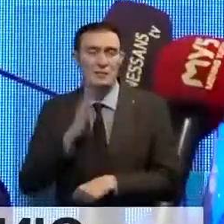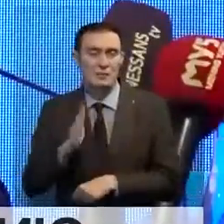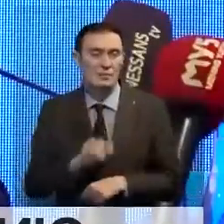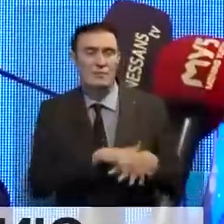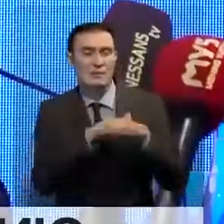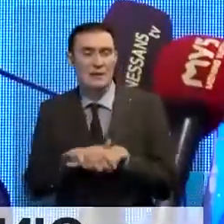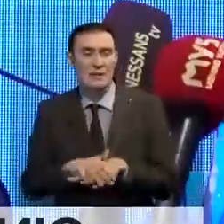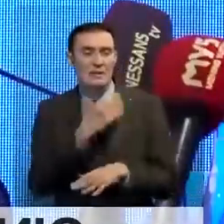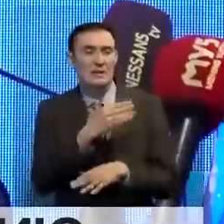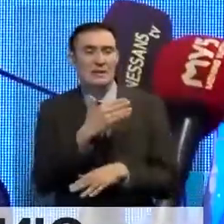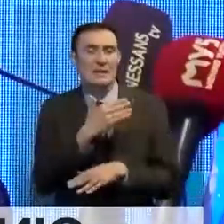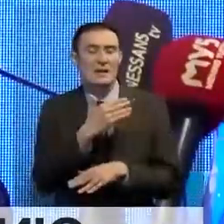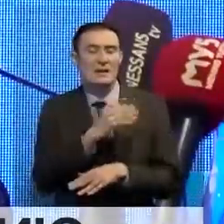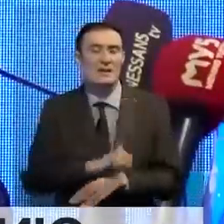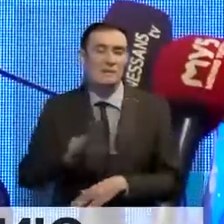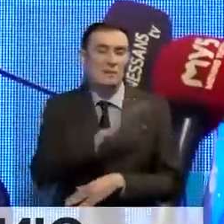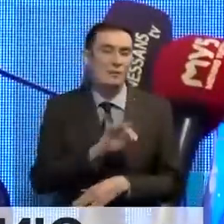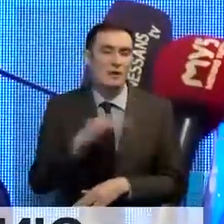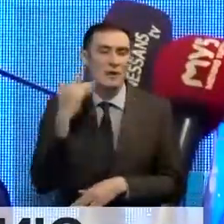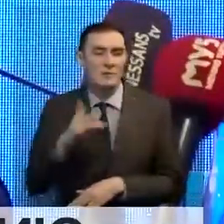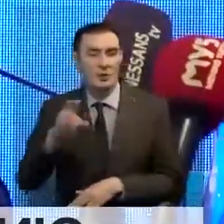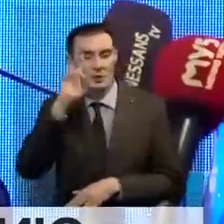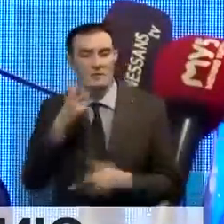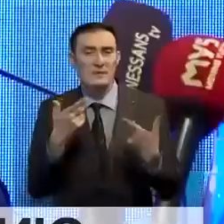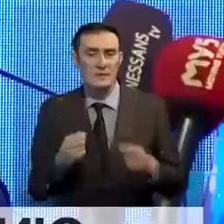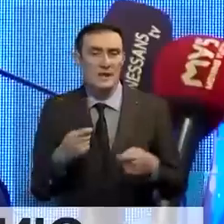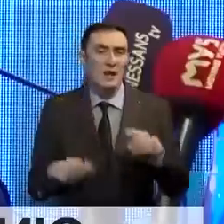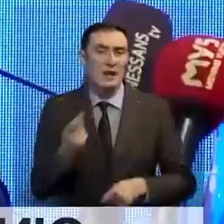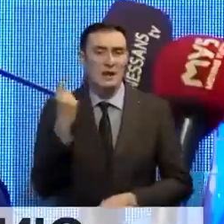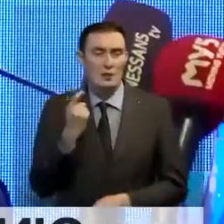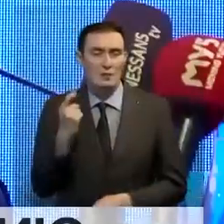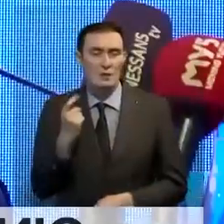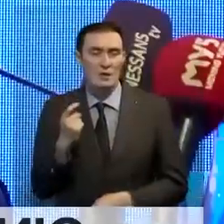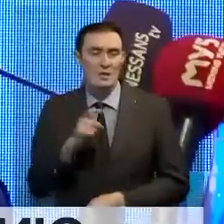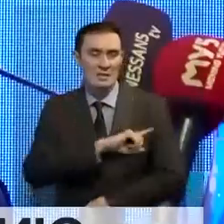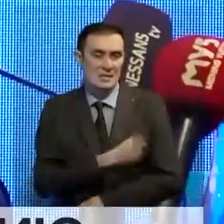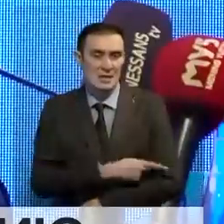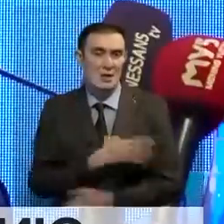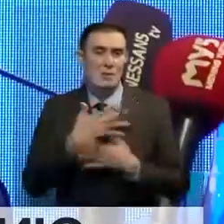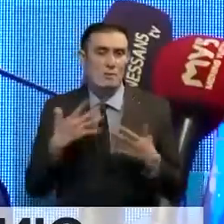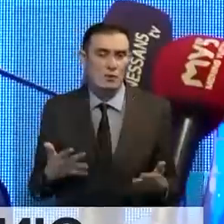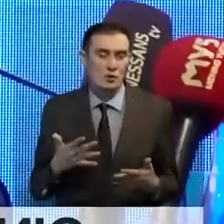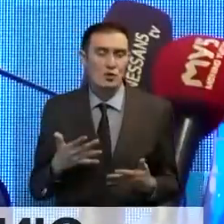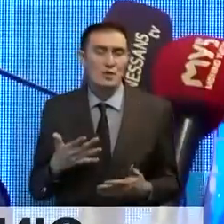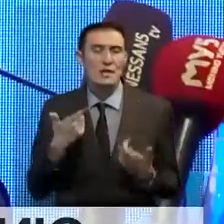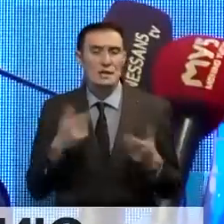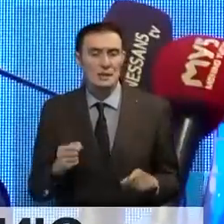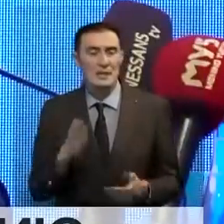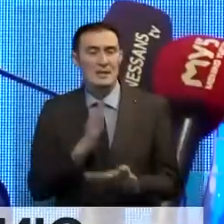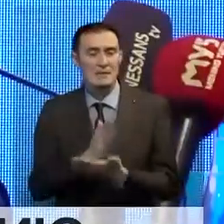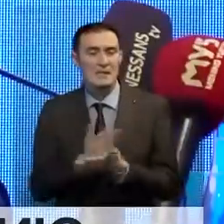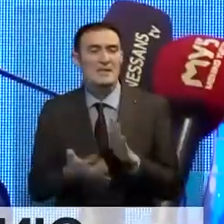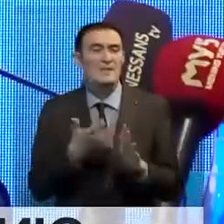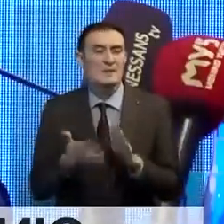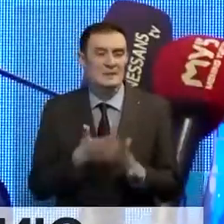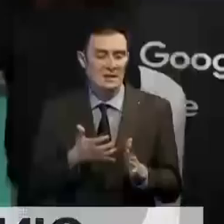из западных стран, из стран, где экономика она достаточно большая и где наблюдается